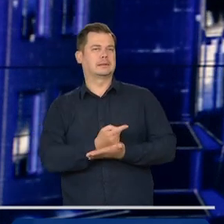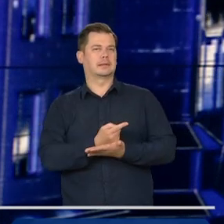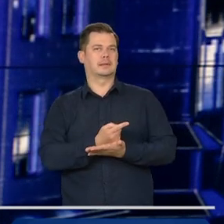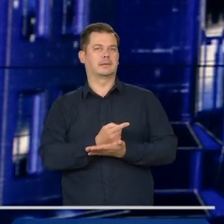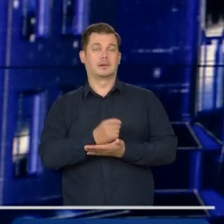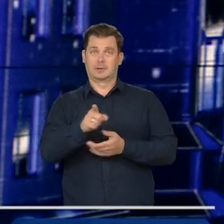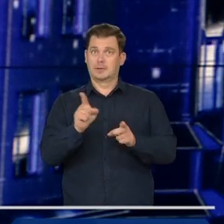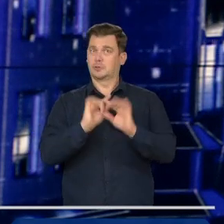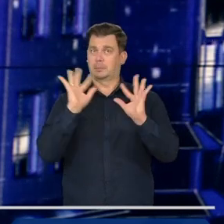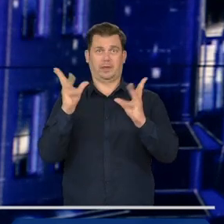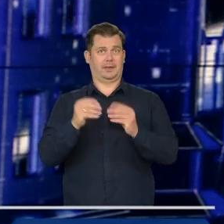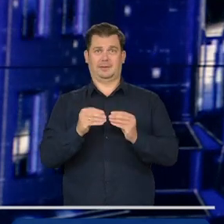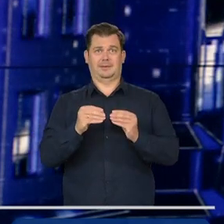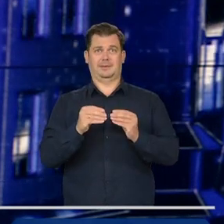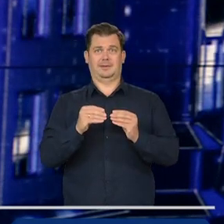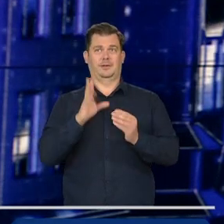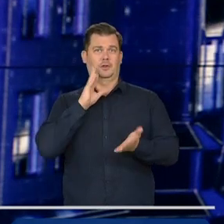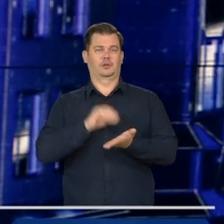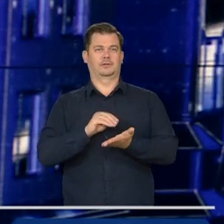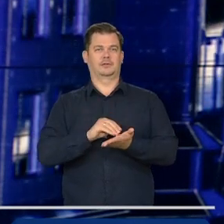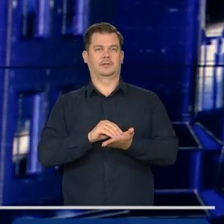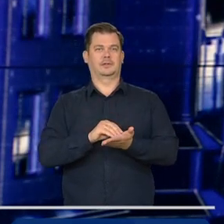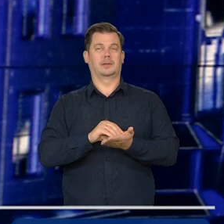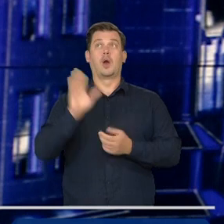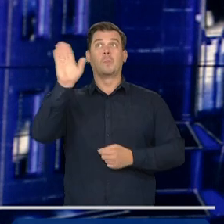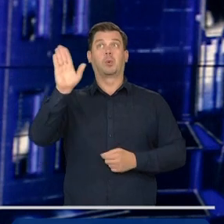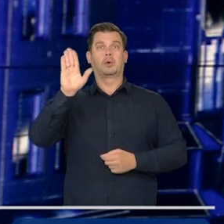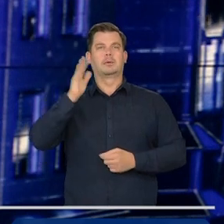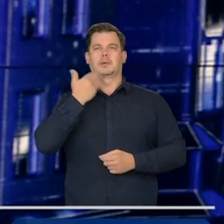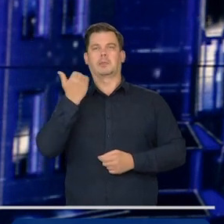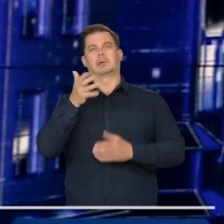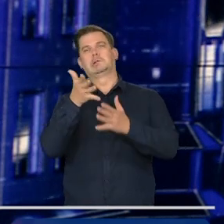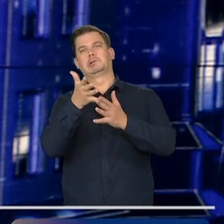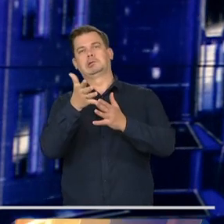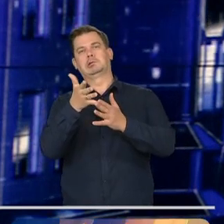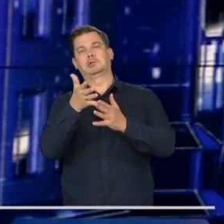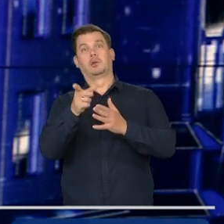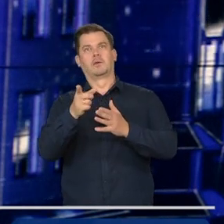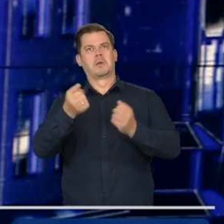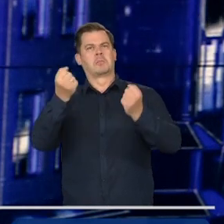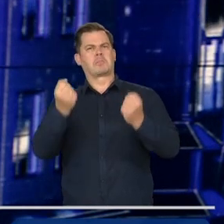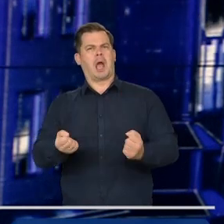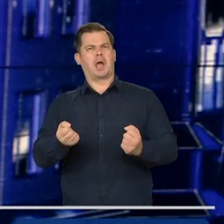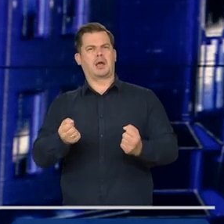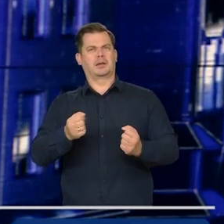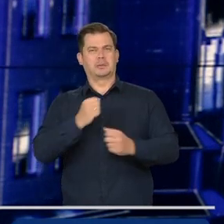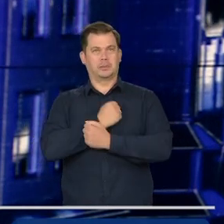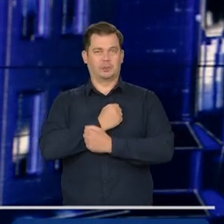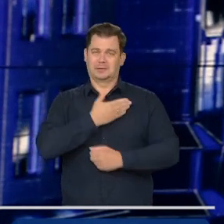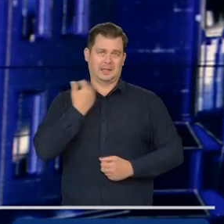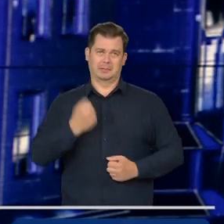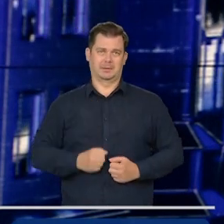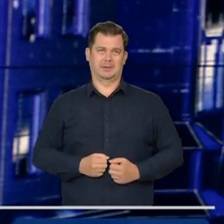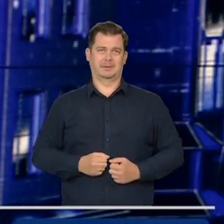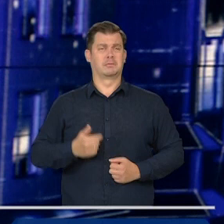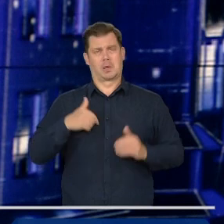to jest też bardzo piękne, cudowne doświadczenie, że Bóg nikogo nie zniewala swoją miłością. Ja chcę powiedzieć, że zawsze